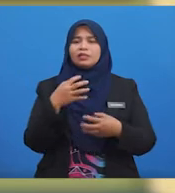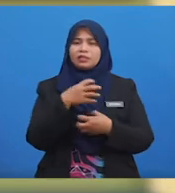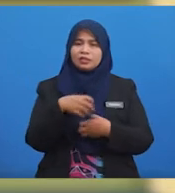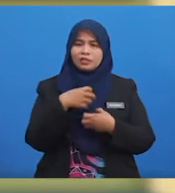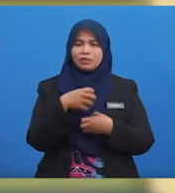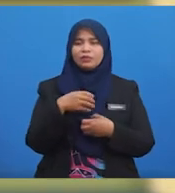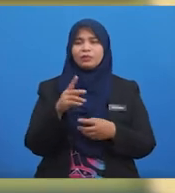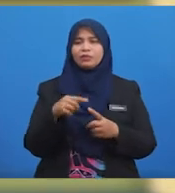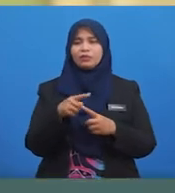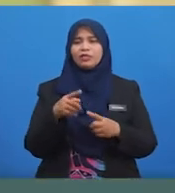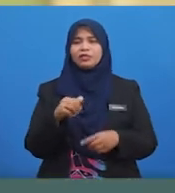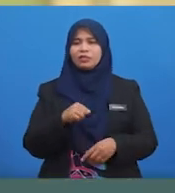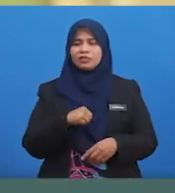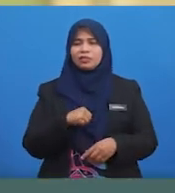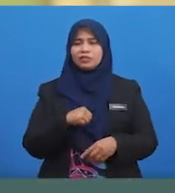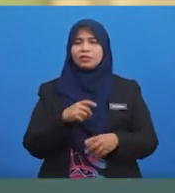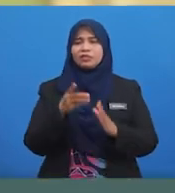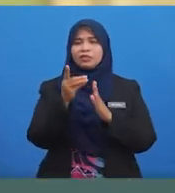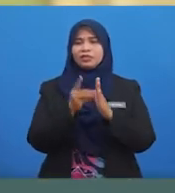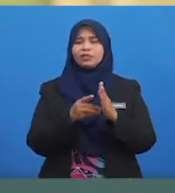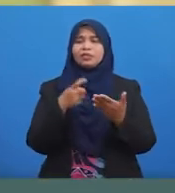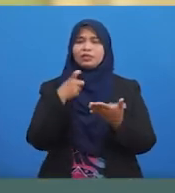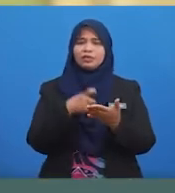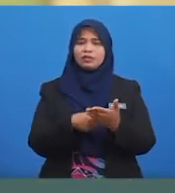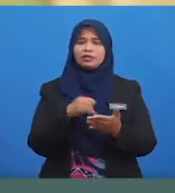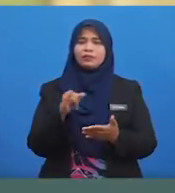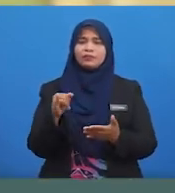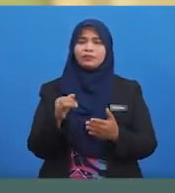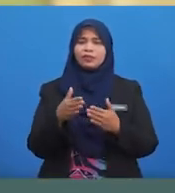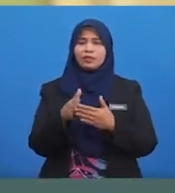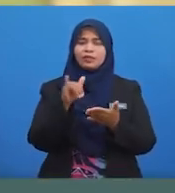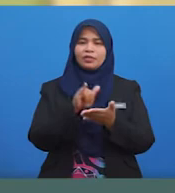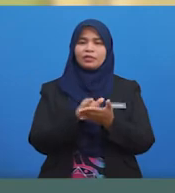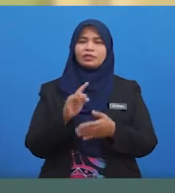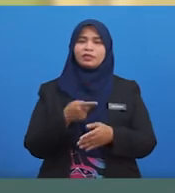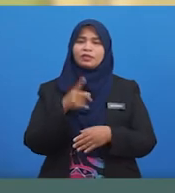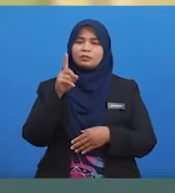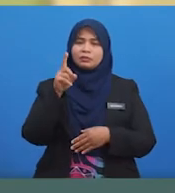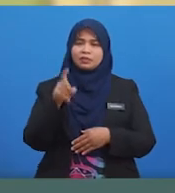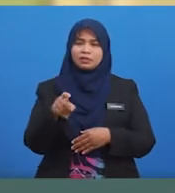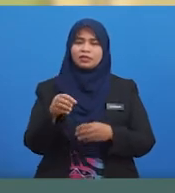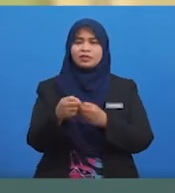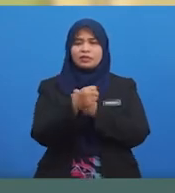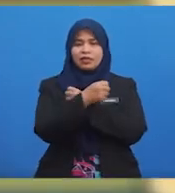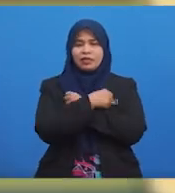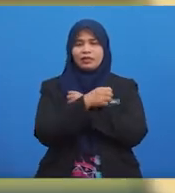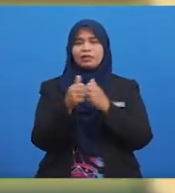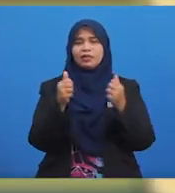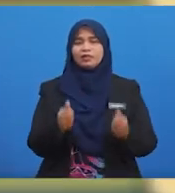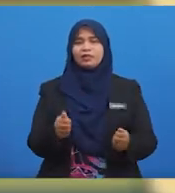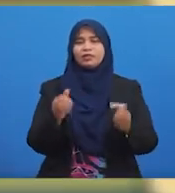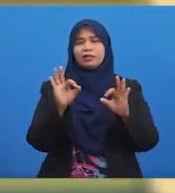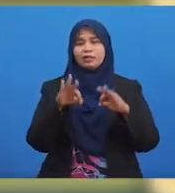dihargai oleh itu kita mesti menyayangi Khalik keluarga kita